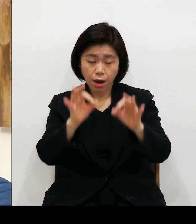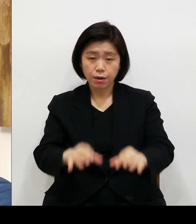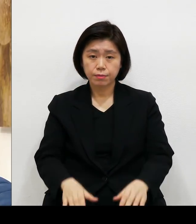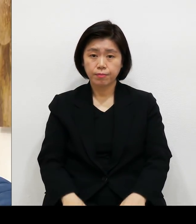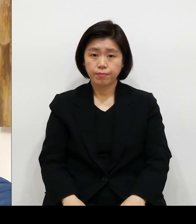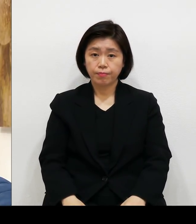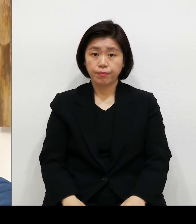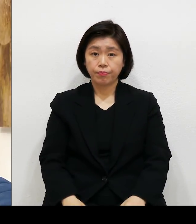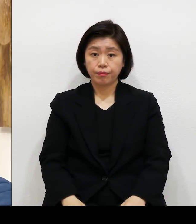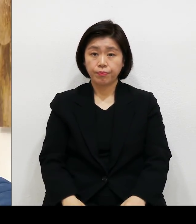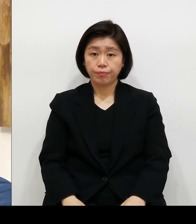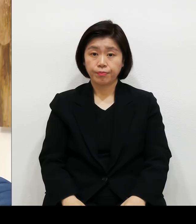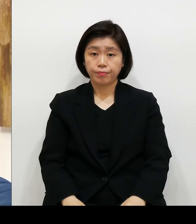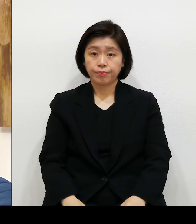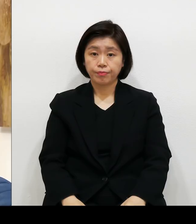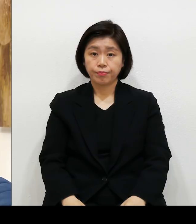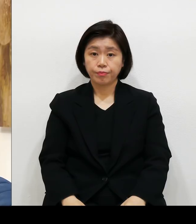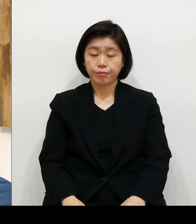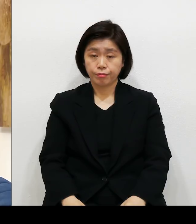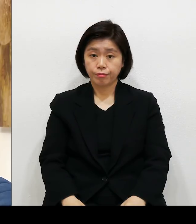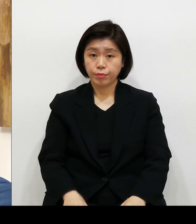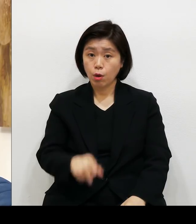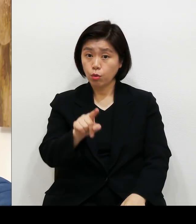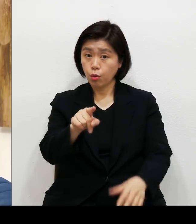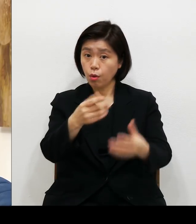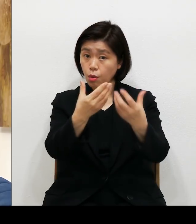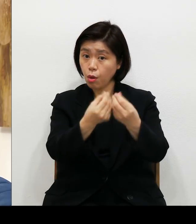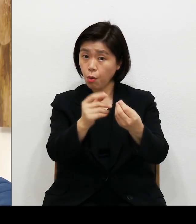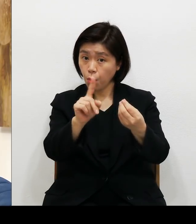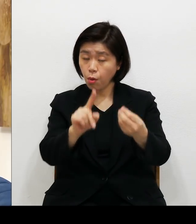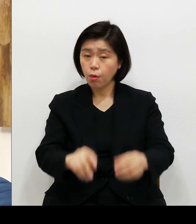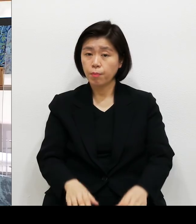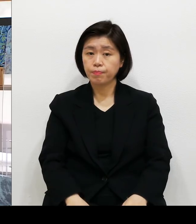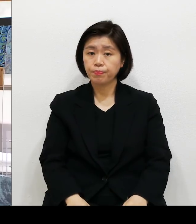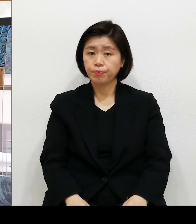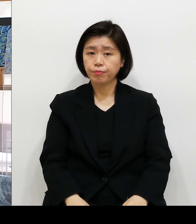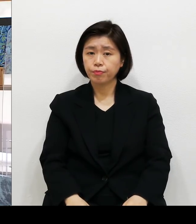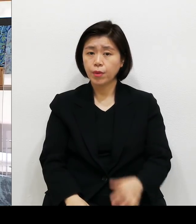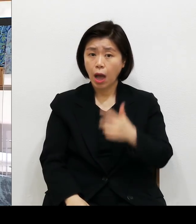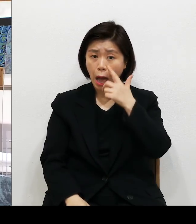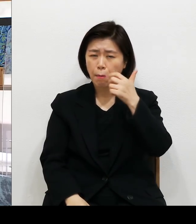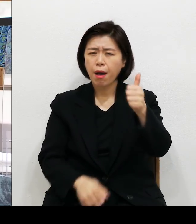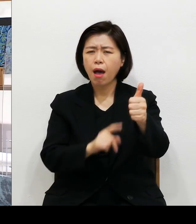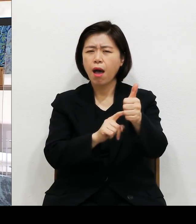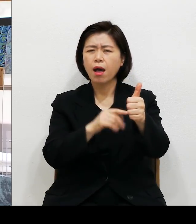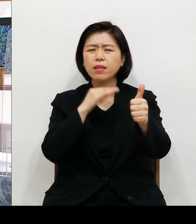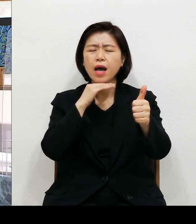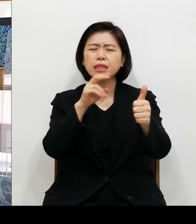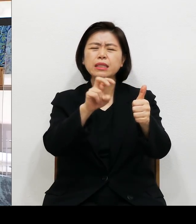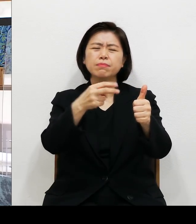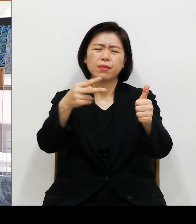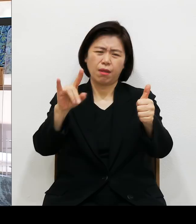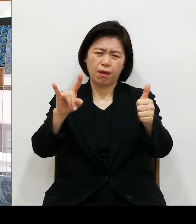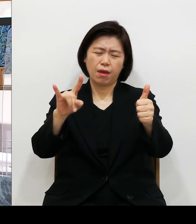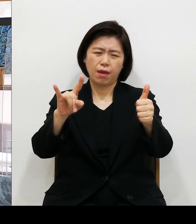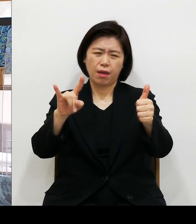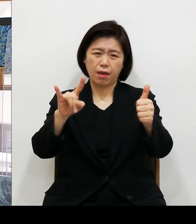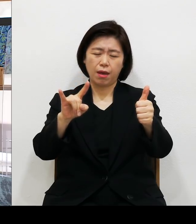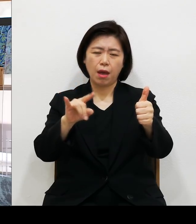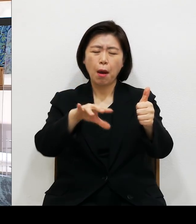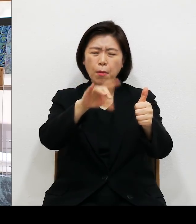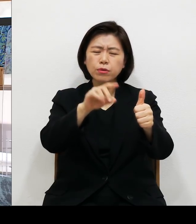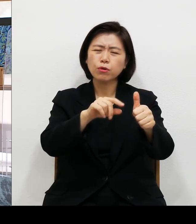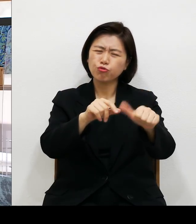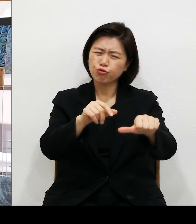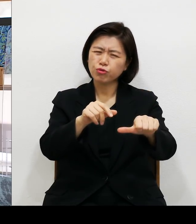제가 그때 당시 그 이해한 내용으로는 그 20대 남성이 먼저 죽고 아기는 뒤에